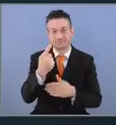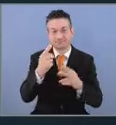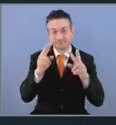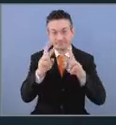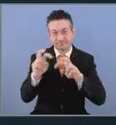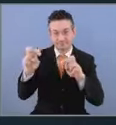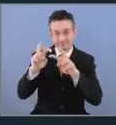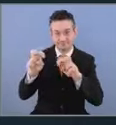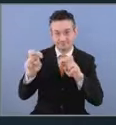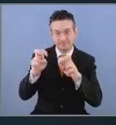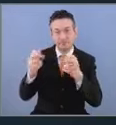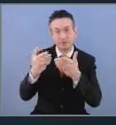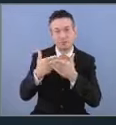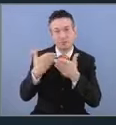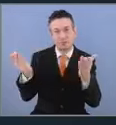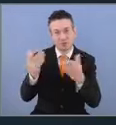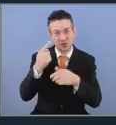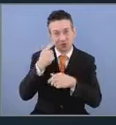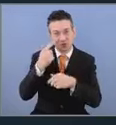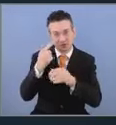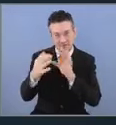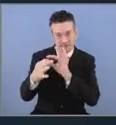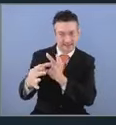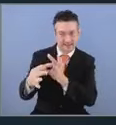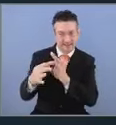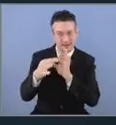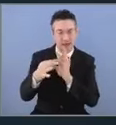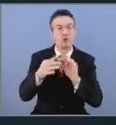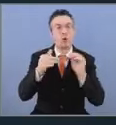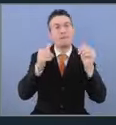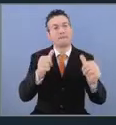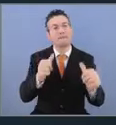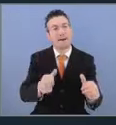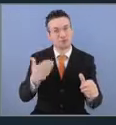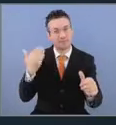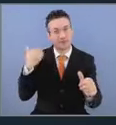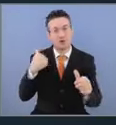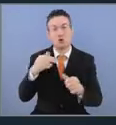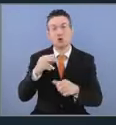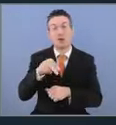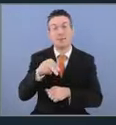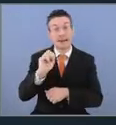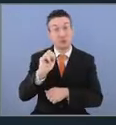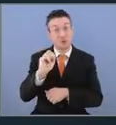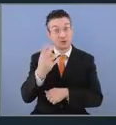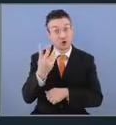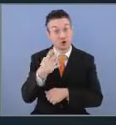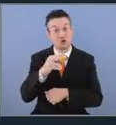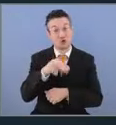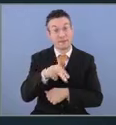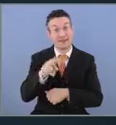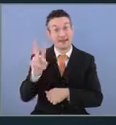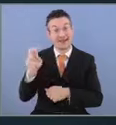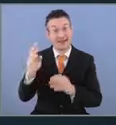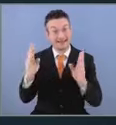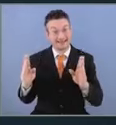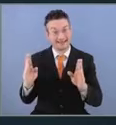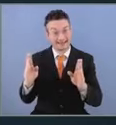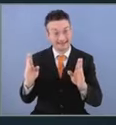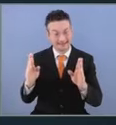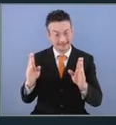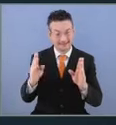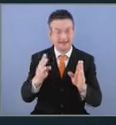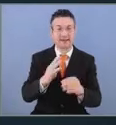nel bando precedente 2014-2020 con Life 2020, e siamo uno dei